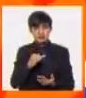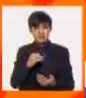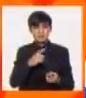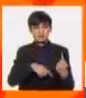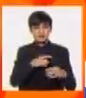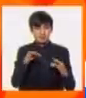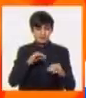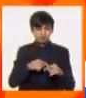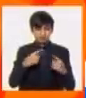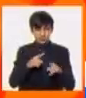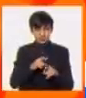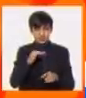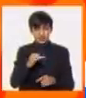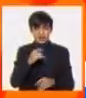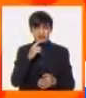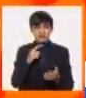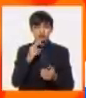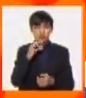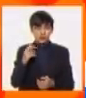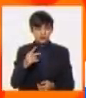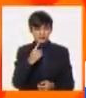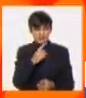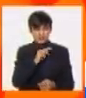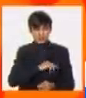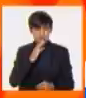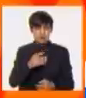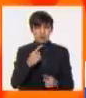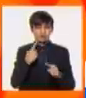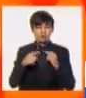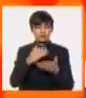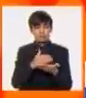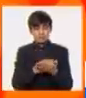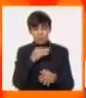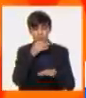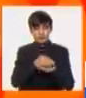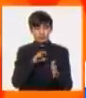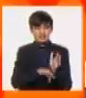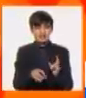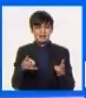В Акимате наш вопрос, почему в Алматы другой список допуска, оставили без ответа.